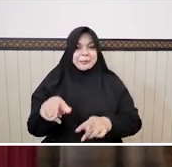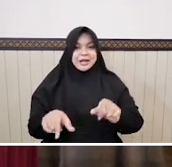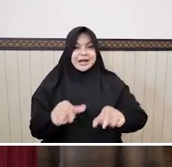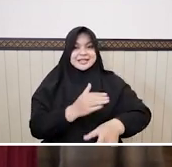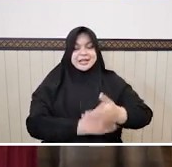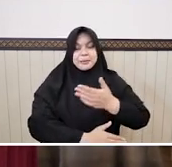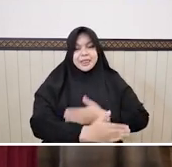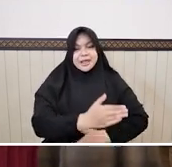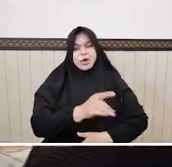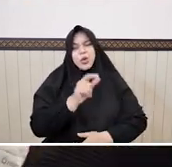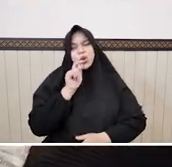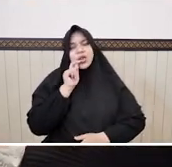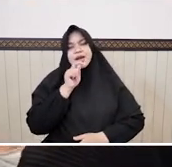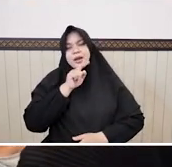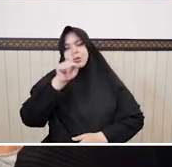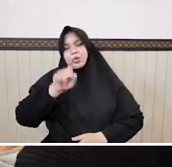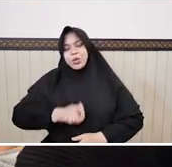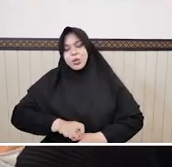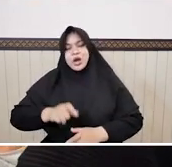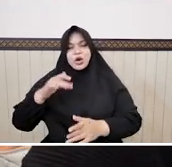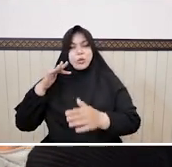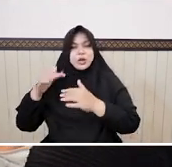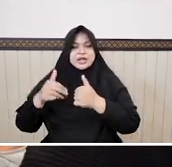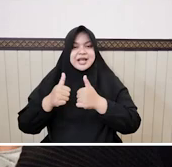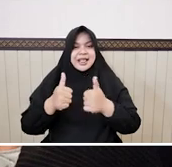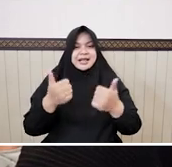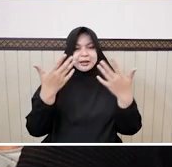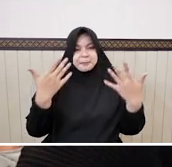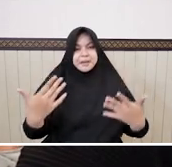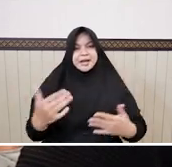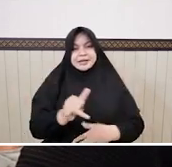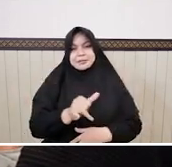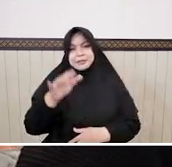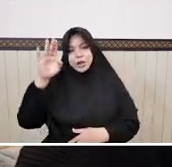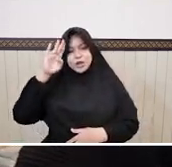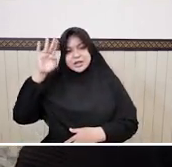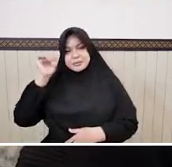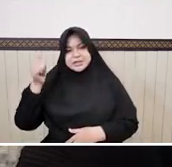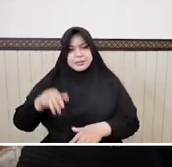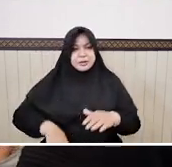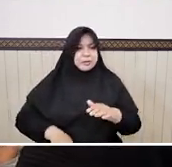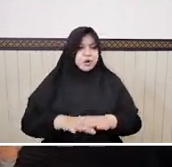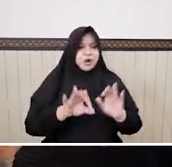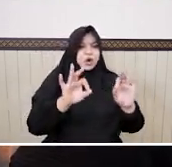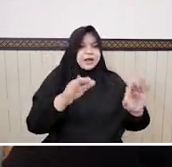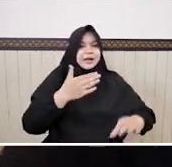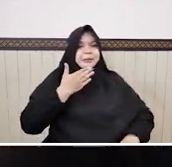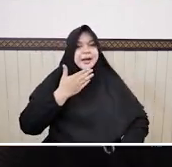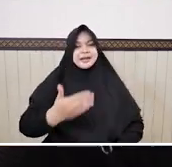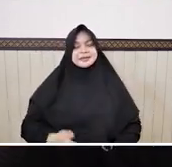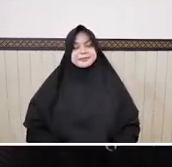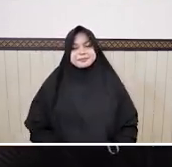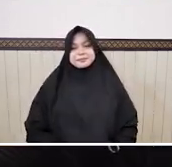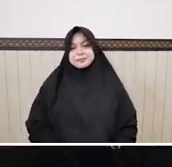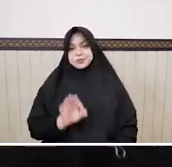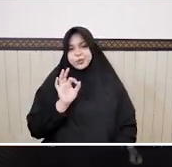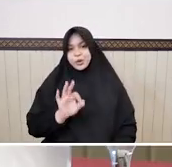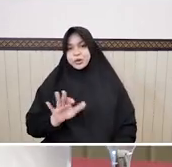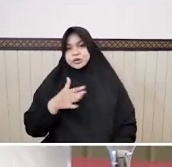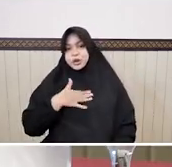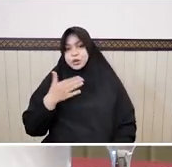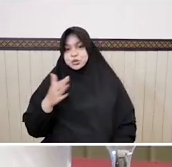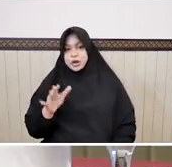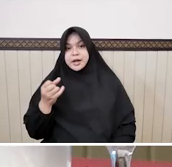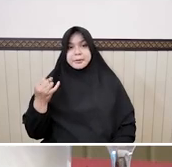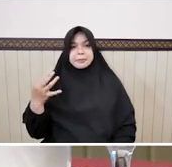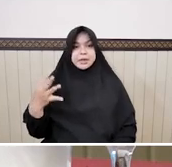ternyata butuh akomodasi yang layak dan sejauhmana pihak kepolisian memenuhi itu kasih eh saya mengatakan serta